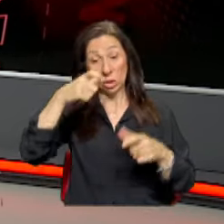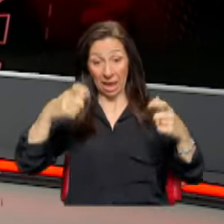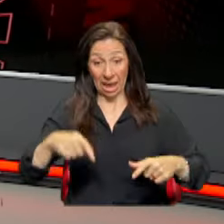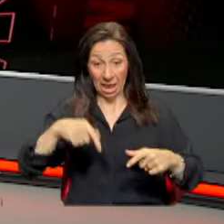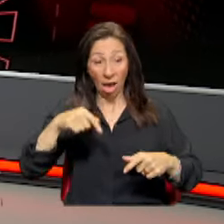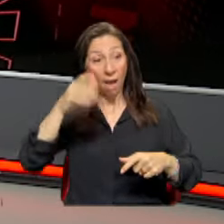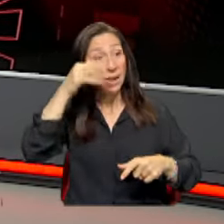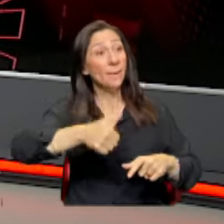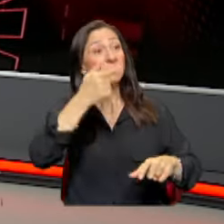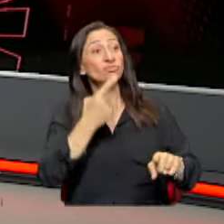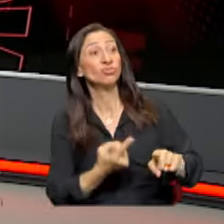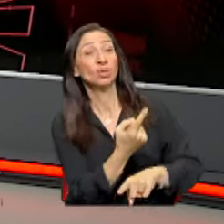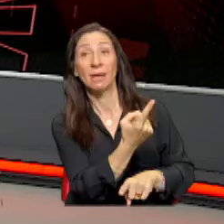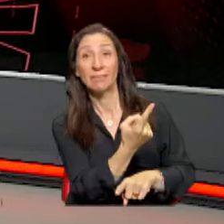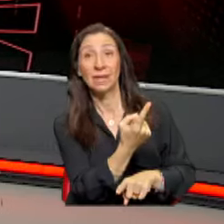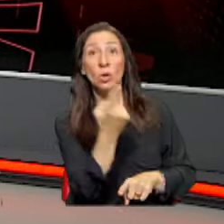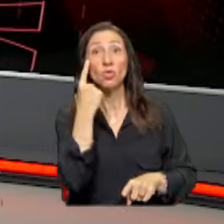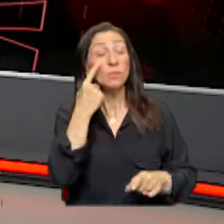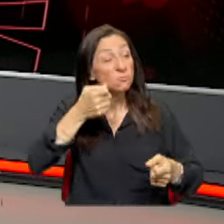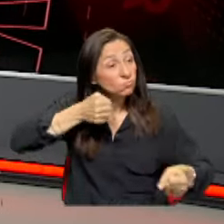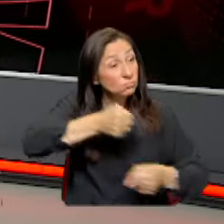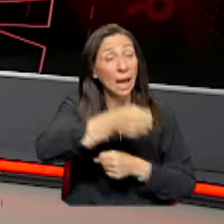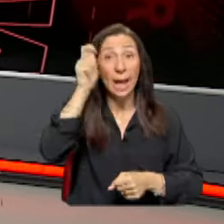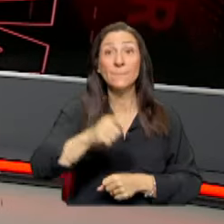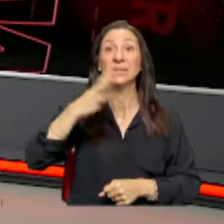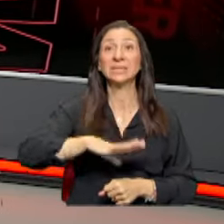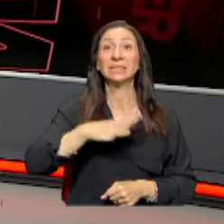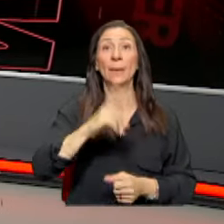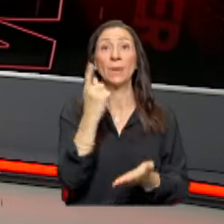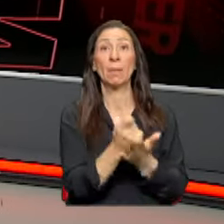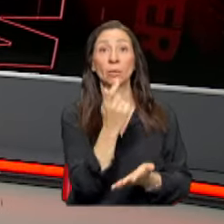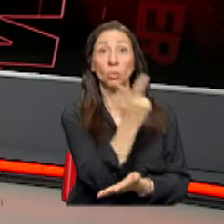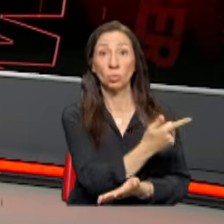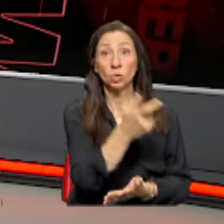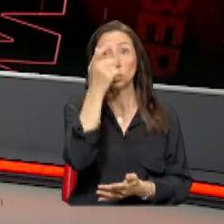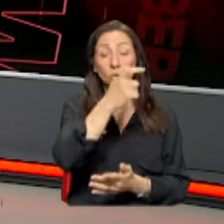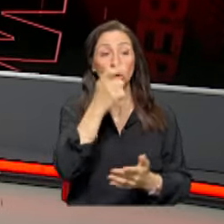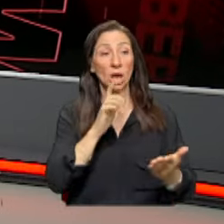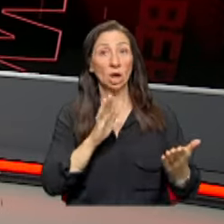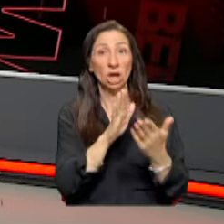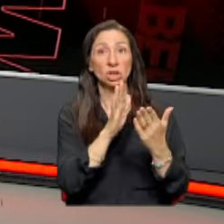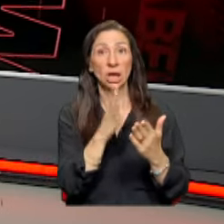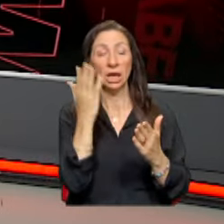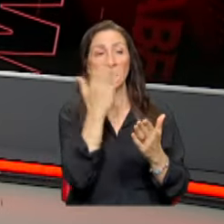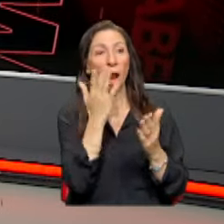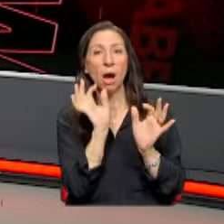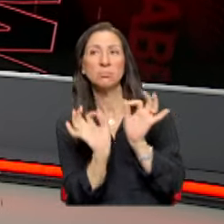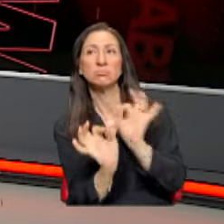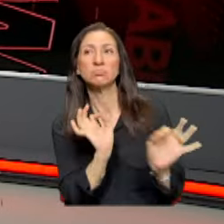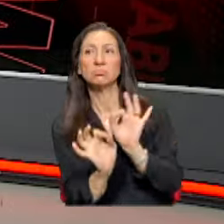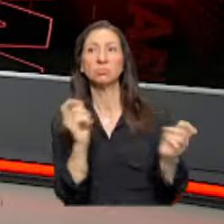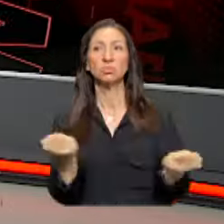başkanına şikayet eden hükümete baskı yapmasını isteyen bir mektupla Türkiye'ye karşı Kara Propaganda